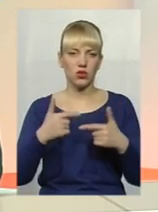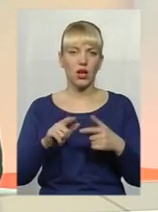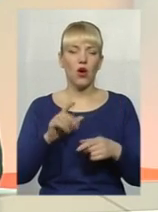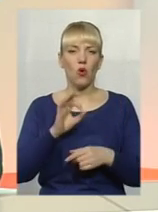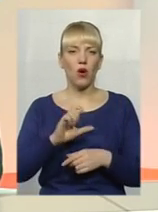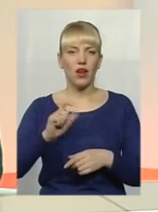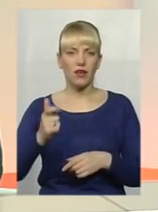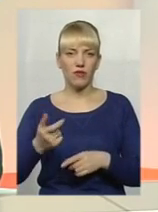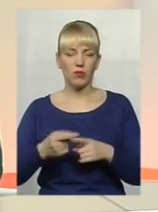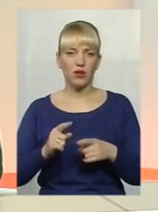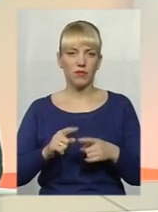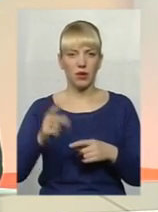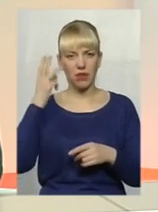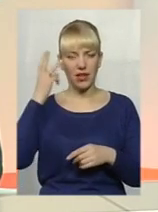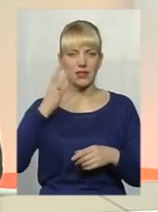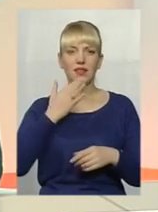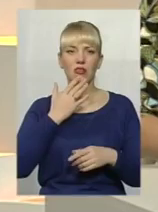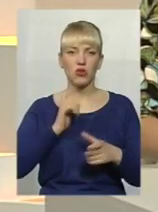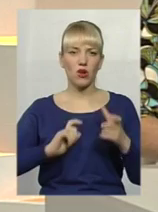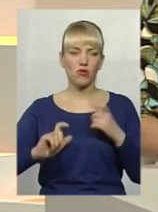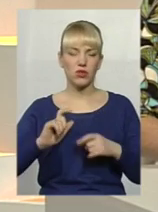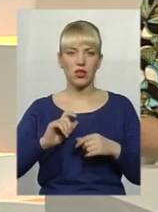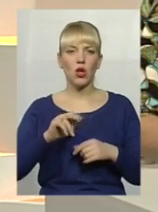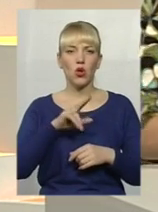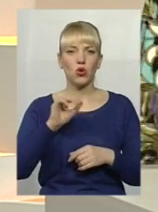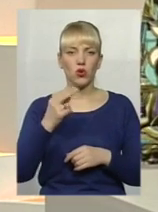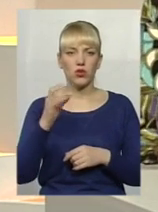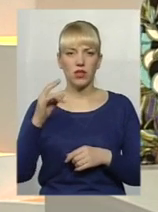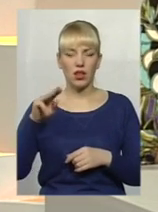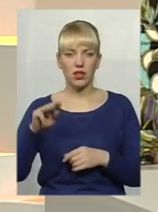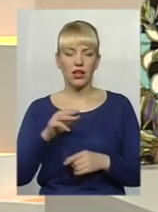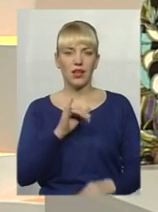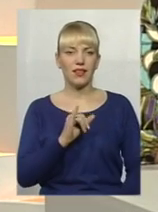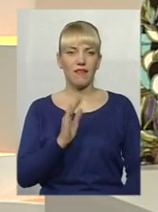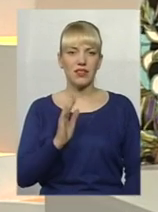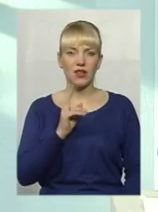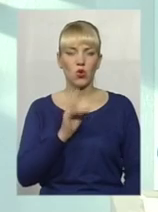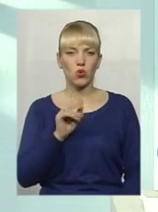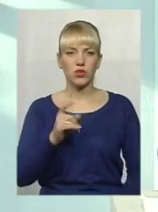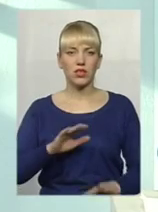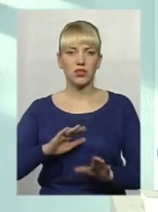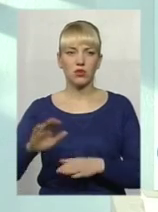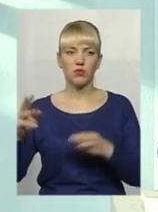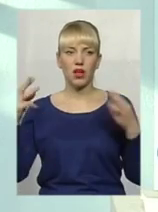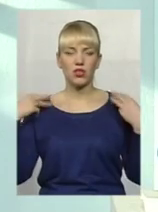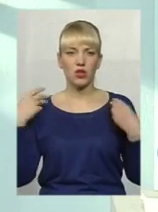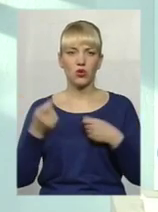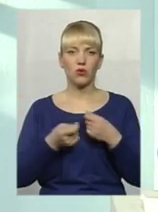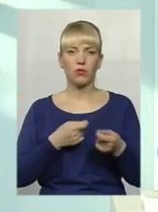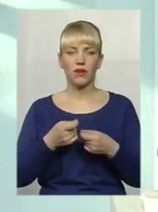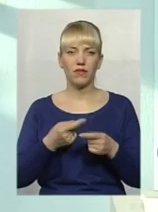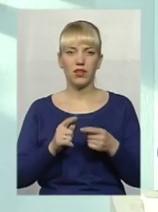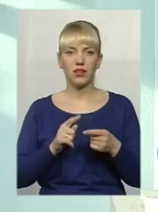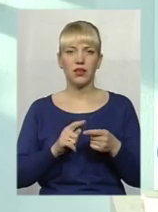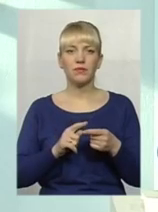кафедри екології Хмельницького національного університету, та Інна Васильівна Куцька, заступник начальника управління з питань екології та контролю за